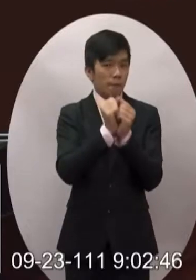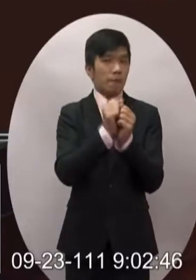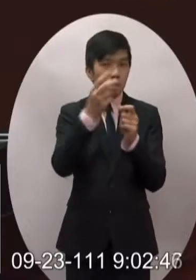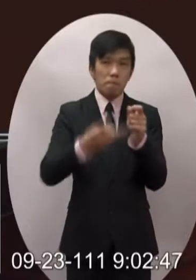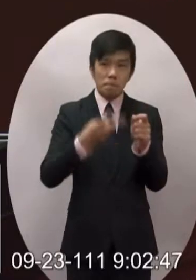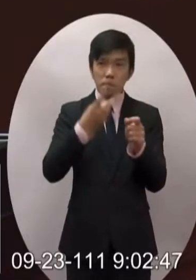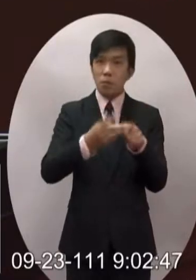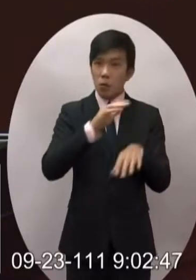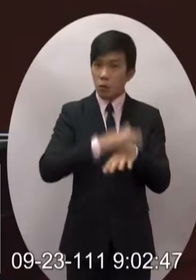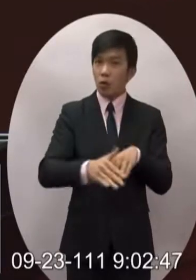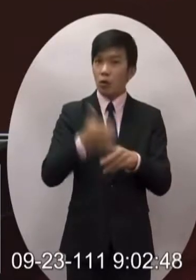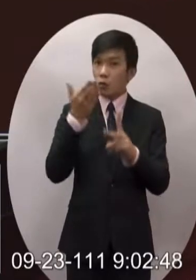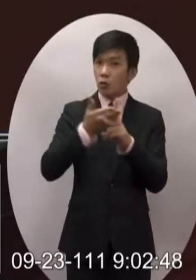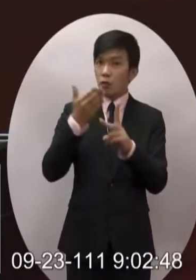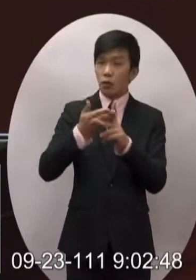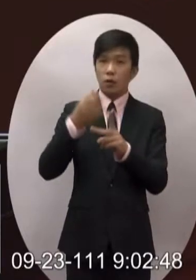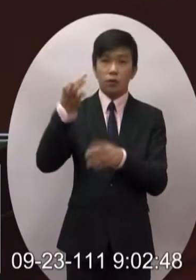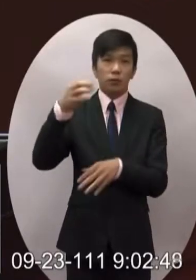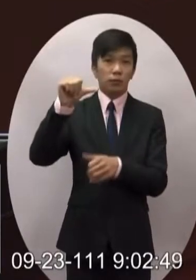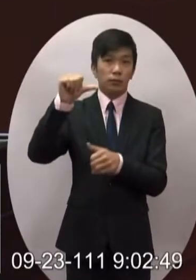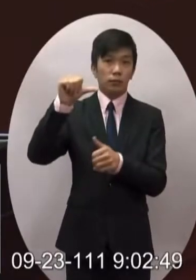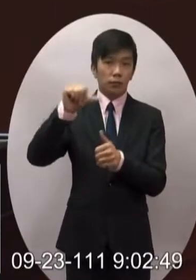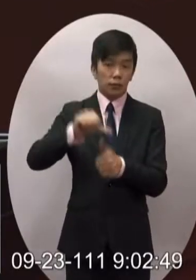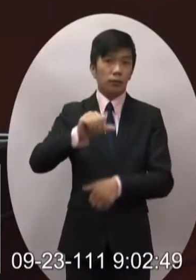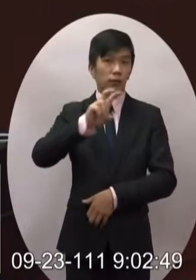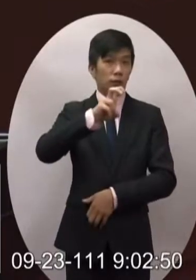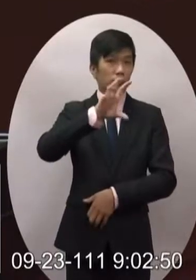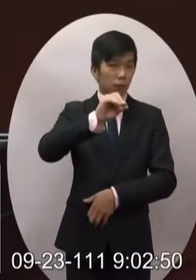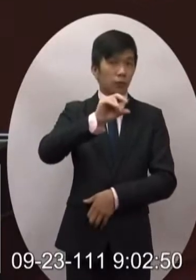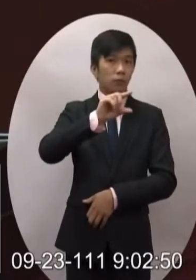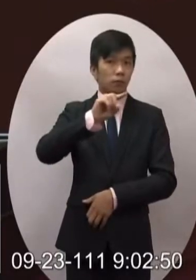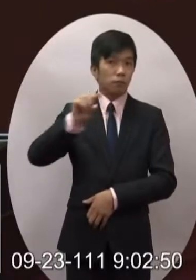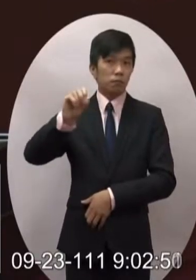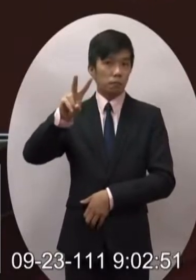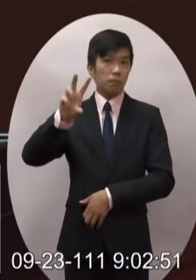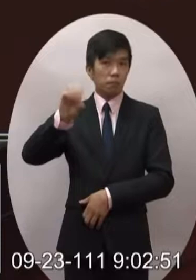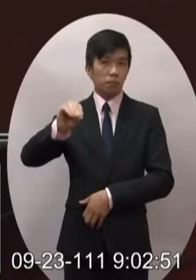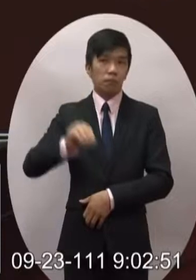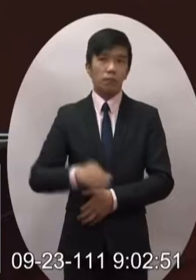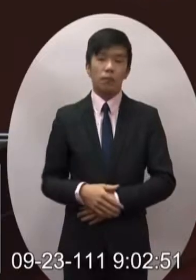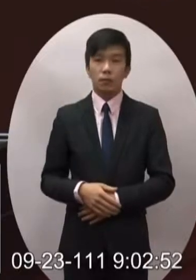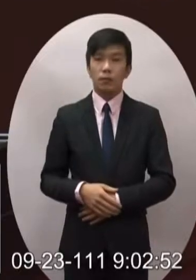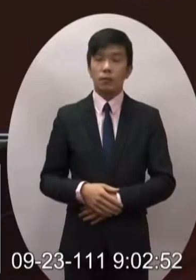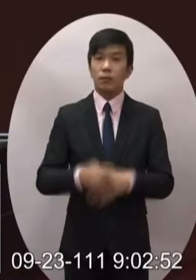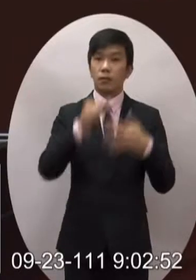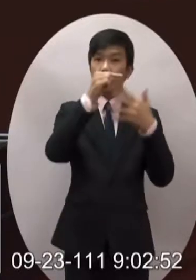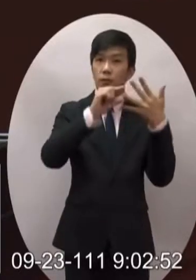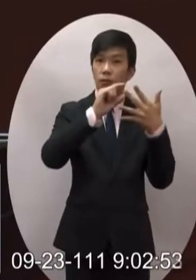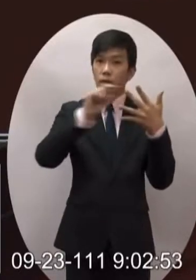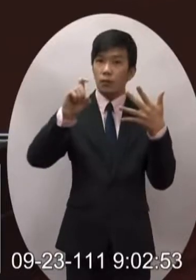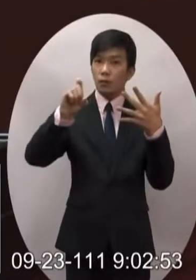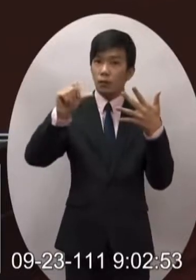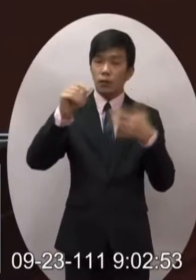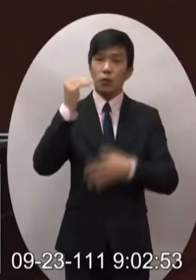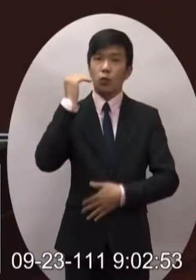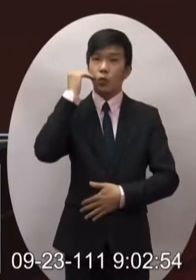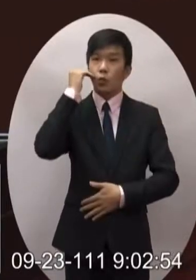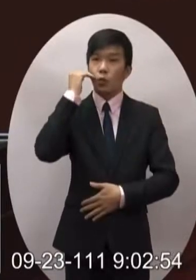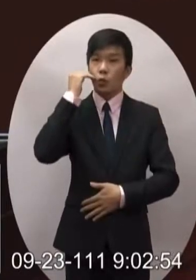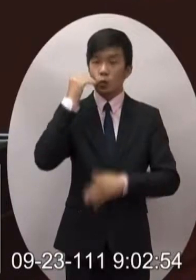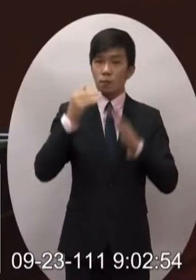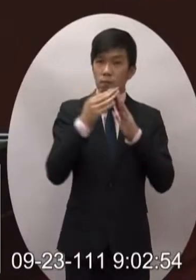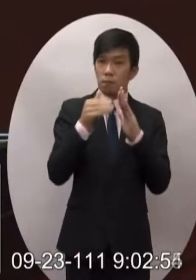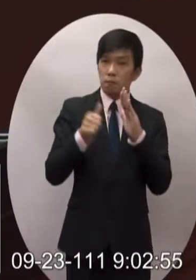者20万元以上200万元以下的罚金。又例如第十五条，违反隔离或检疫措施